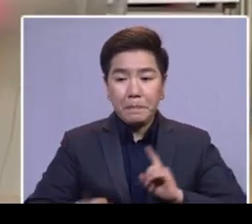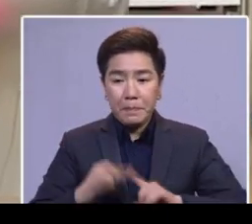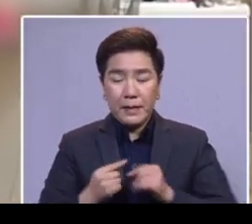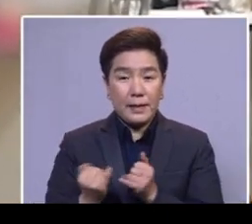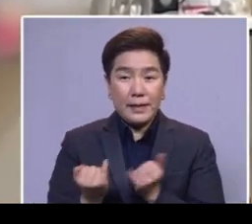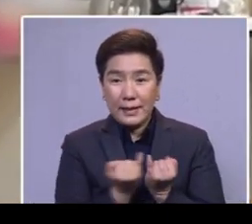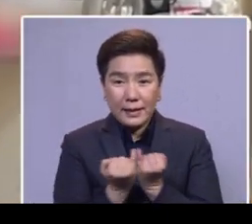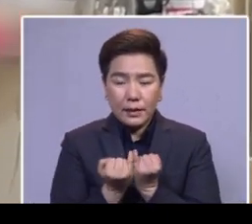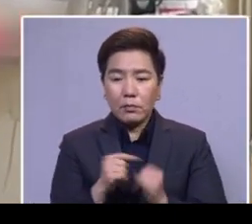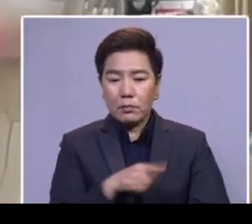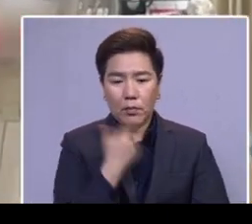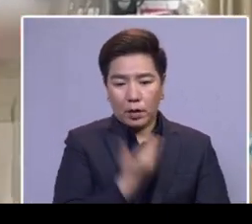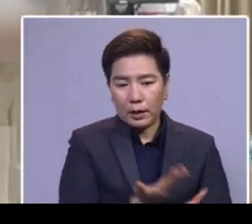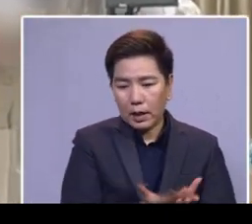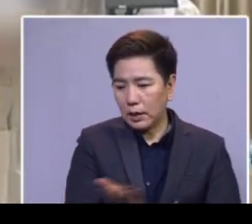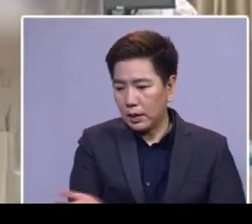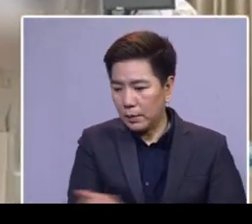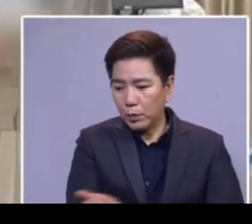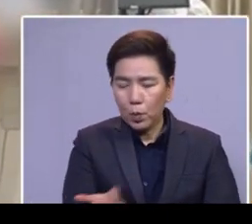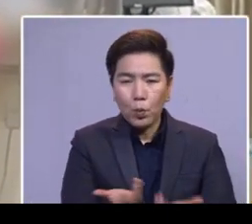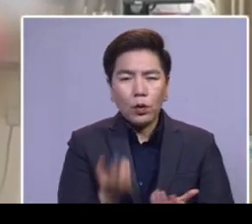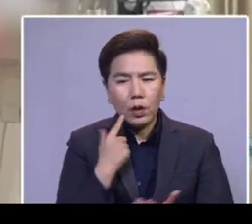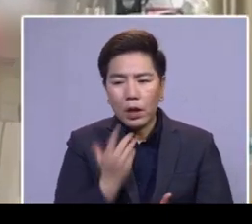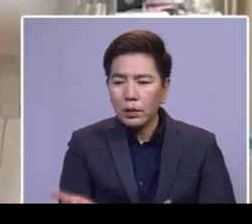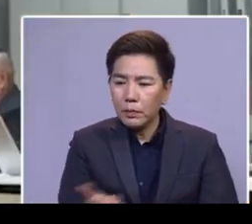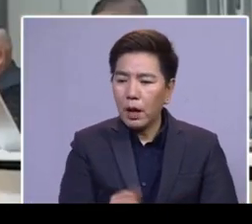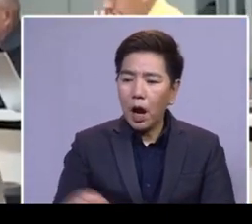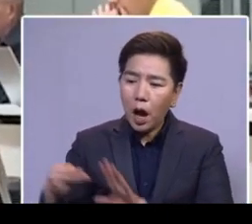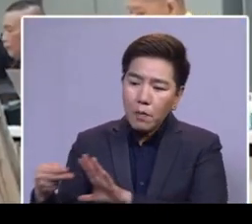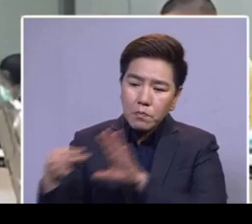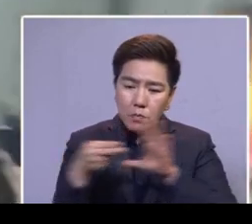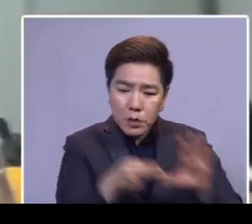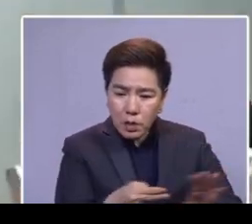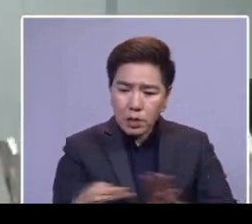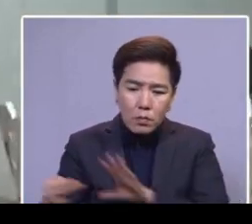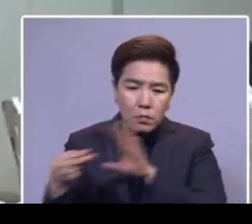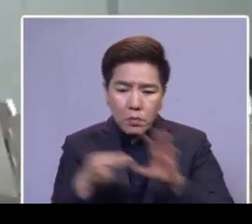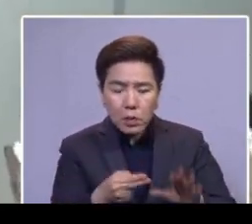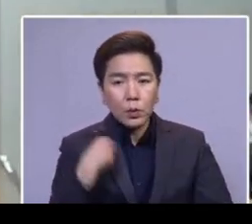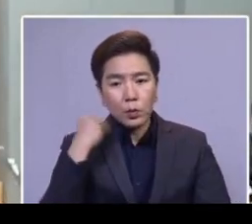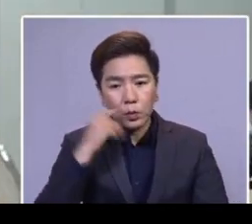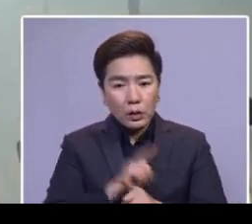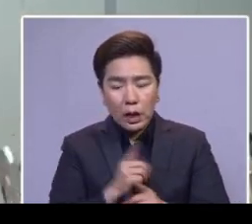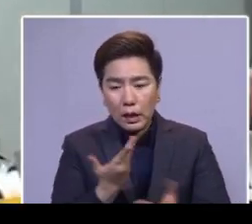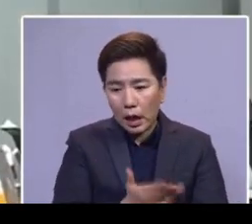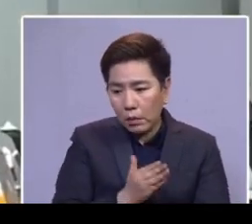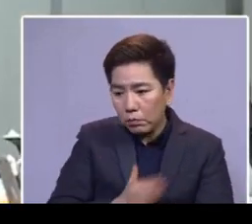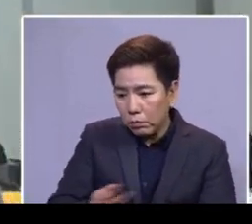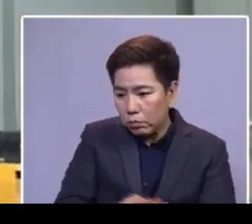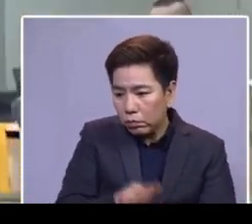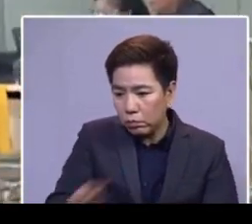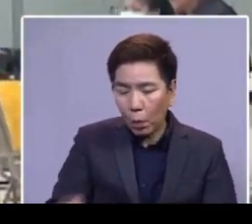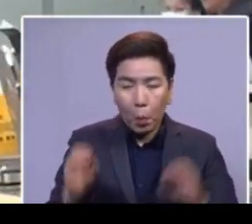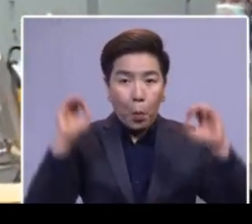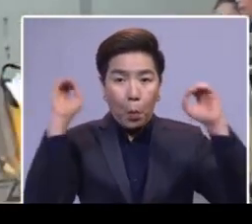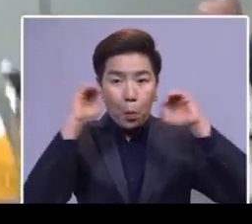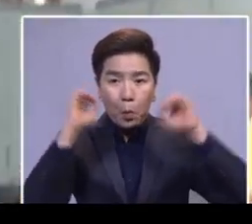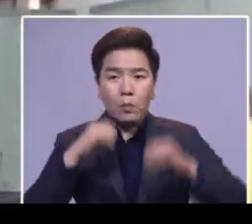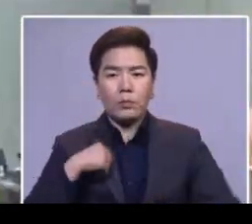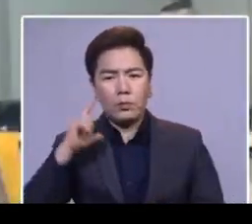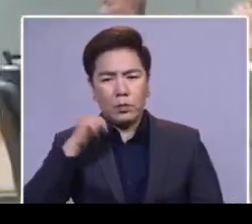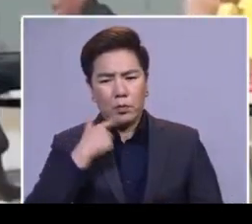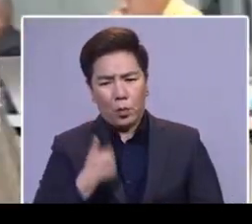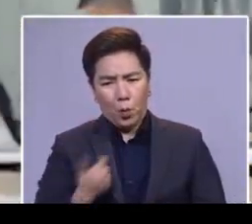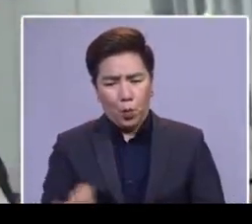กันแอมก็มักจะไปยืมเงินลูกครั้งละประมาณ 50,000บาทขึ้นไปแต่ไม่เคยคืนเงินเลยแม่บอกว่า